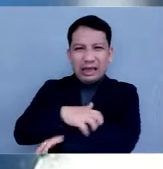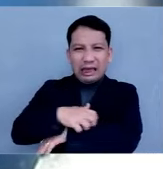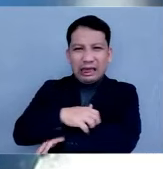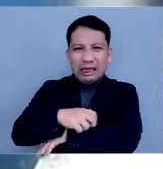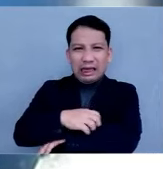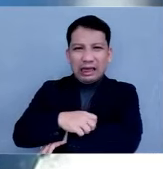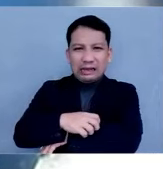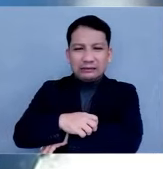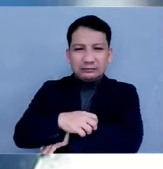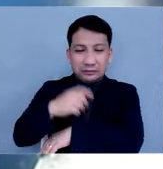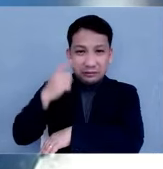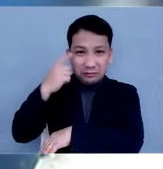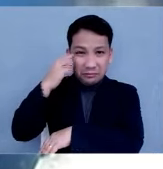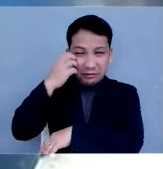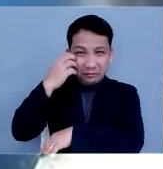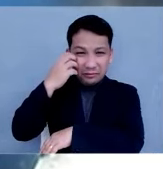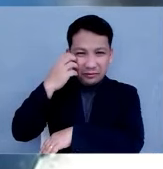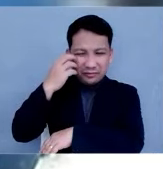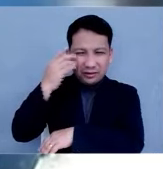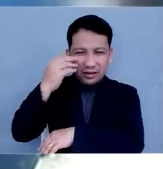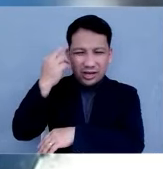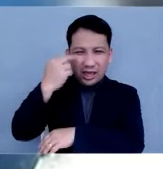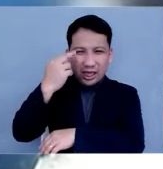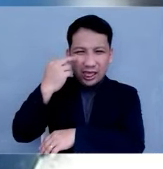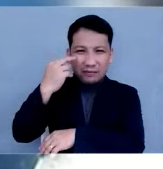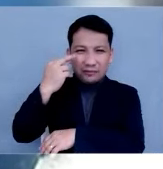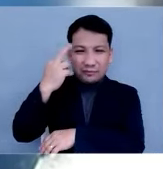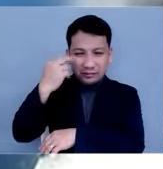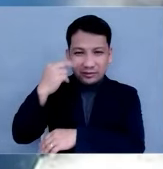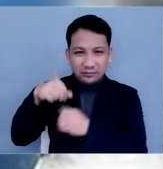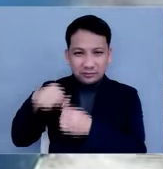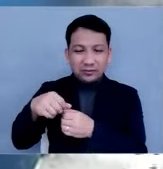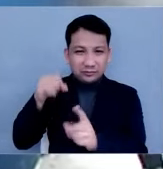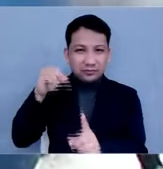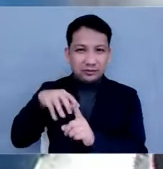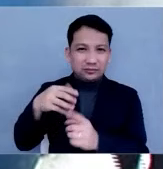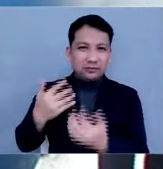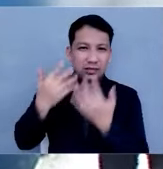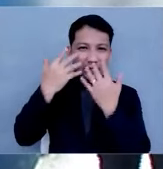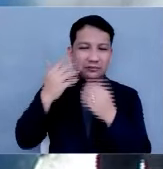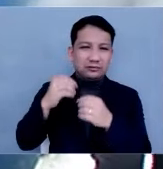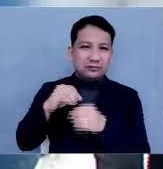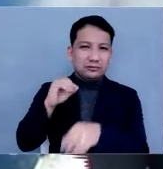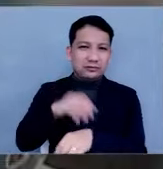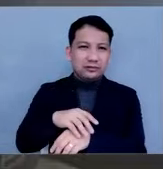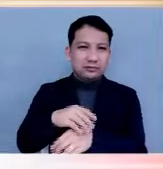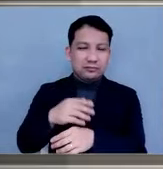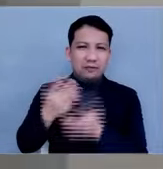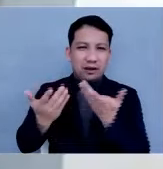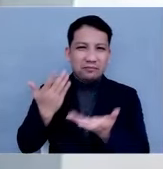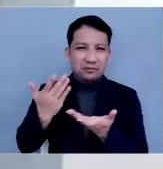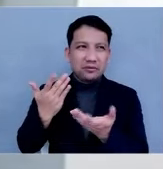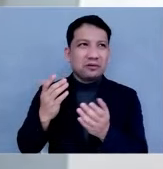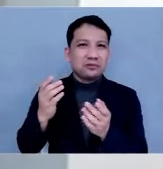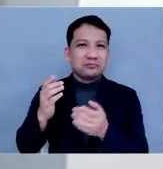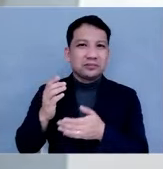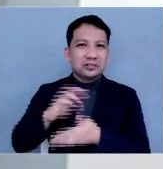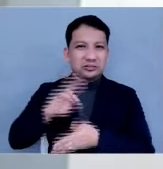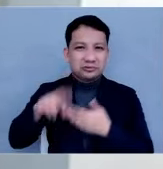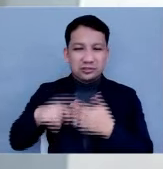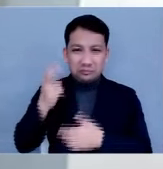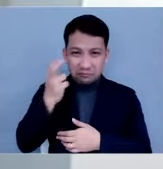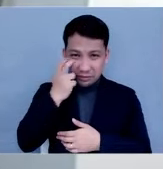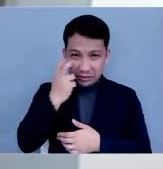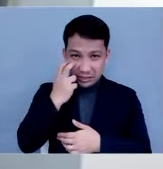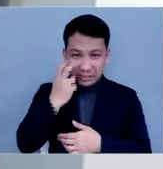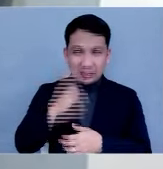yung mata mo magiging sore, no? But the constant exposure to this can cause blindness. Di muna pinangalanan